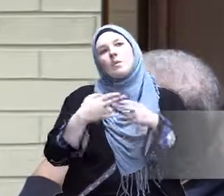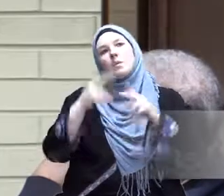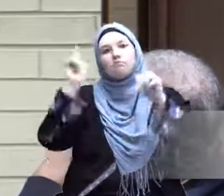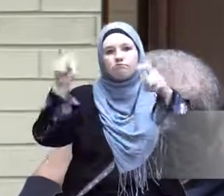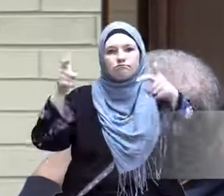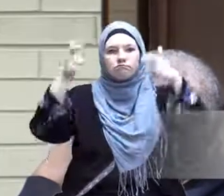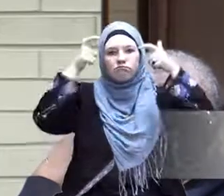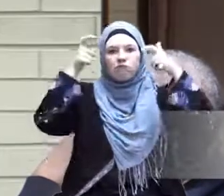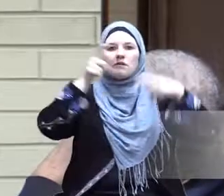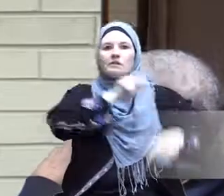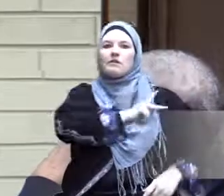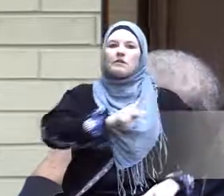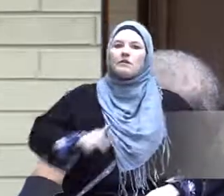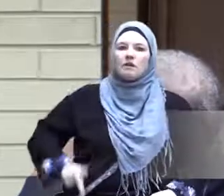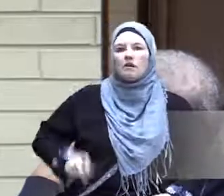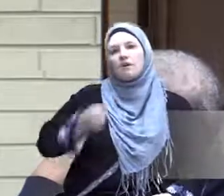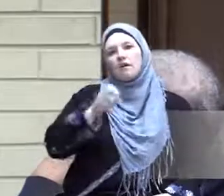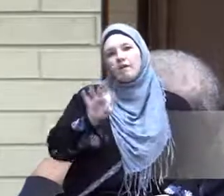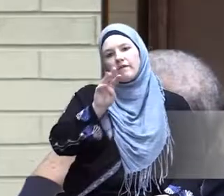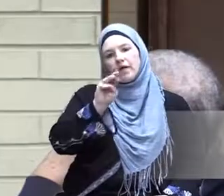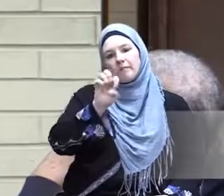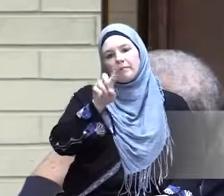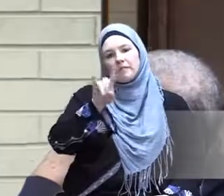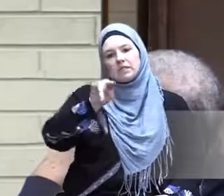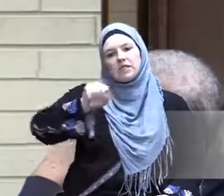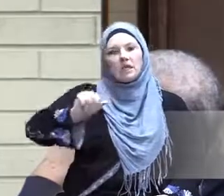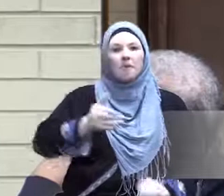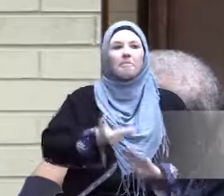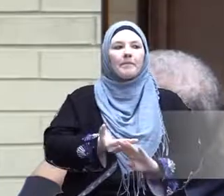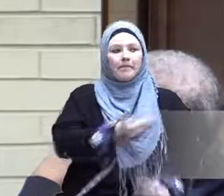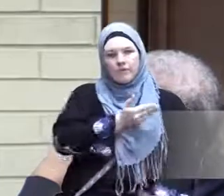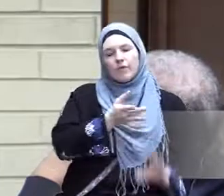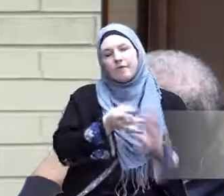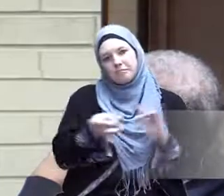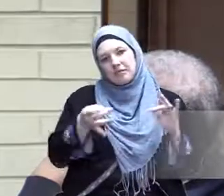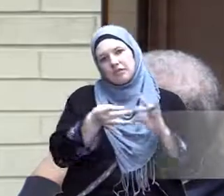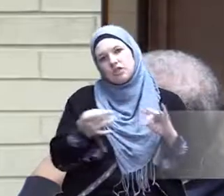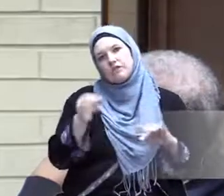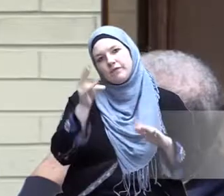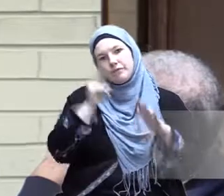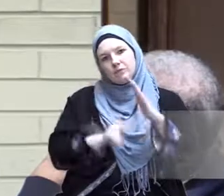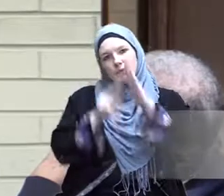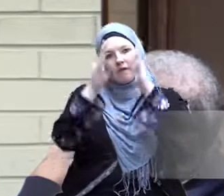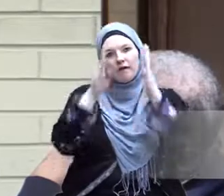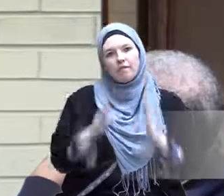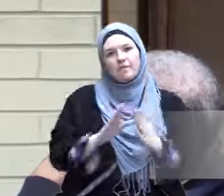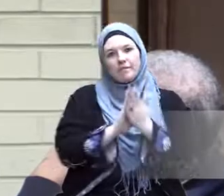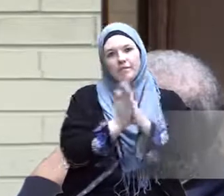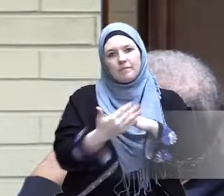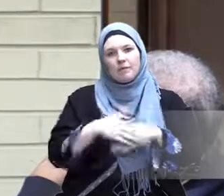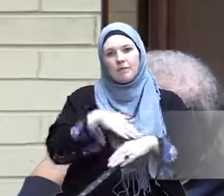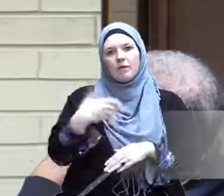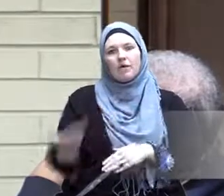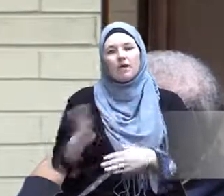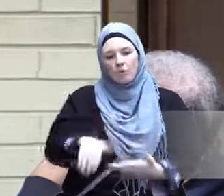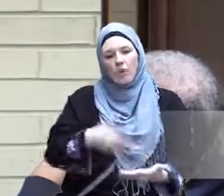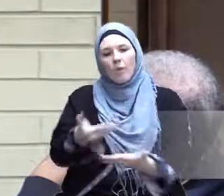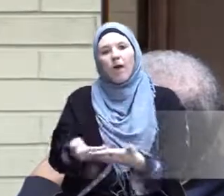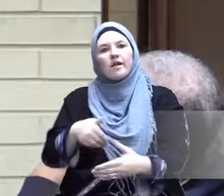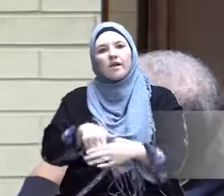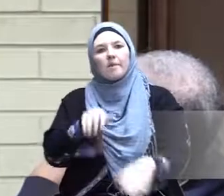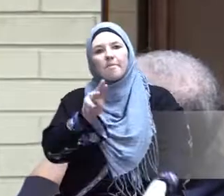a king of Medina before the message of the Prophet ﷺ was coming to